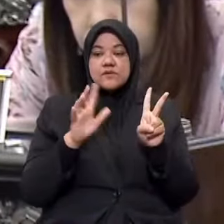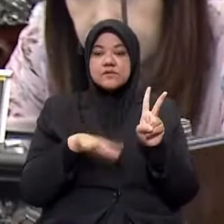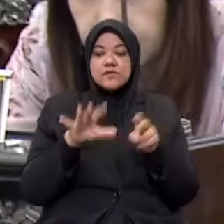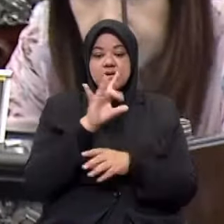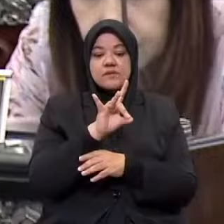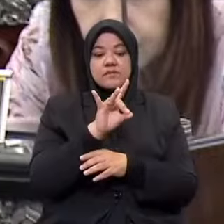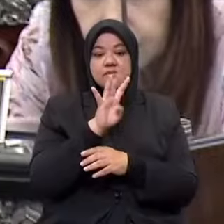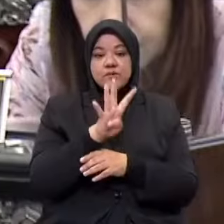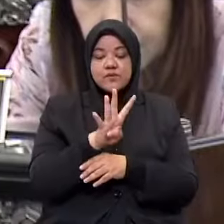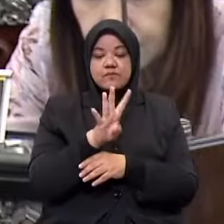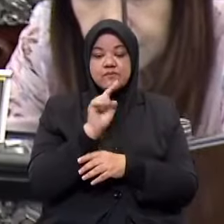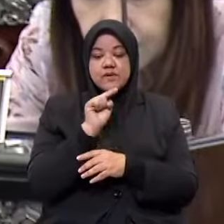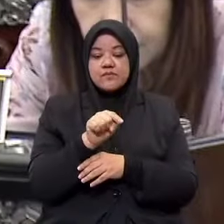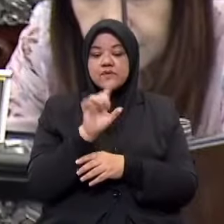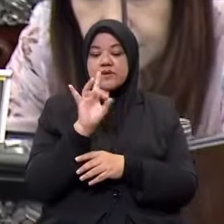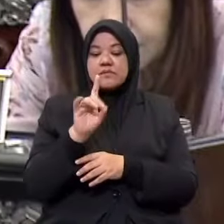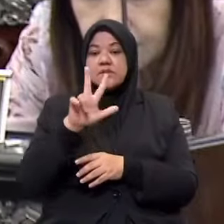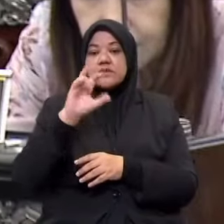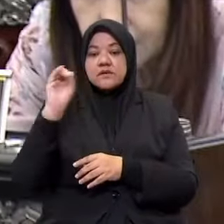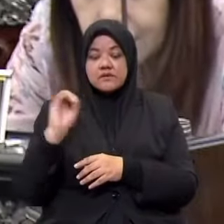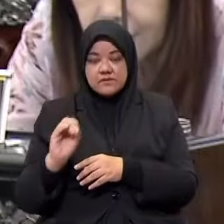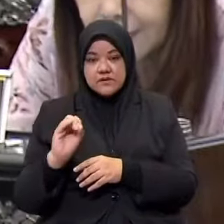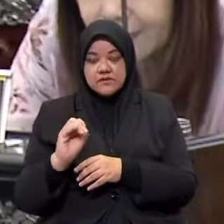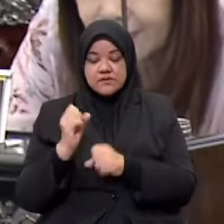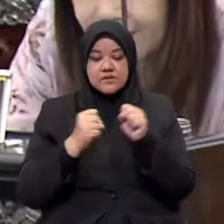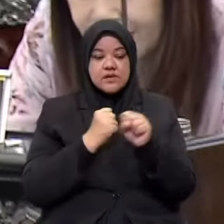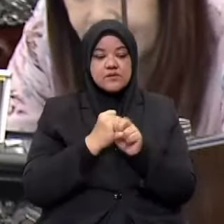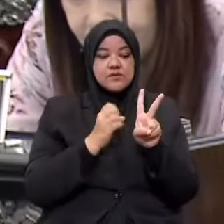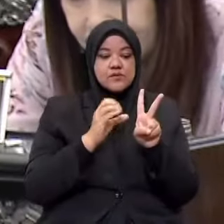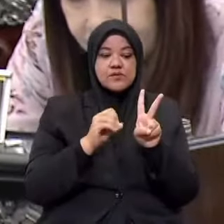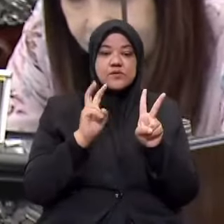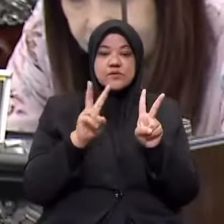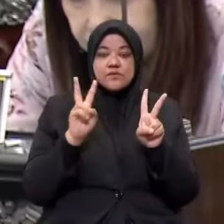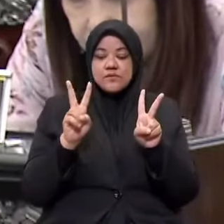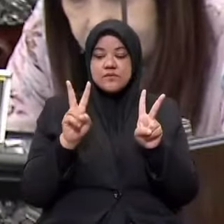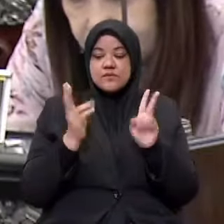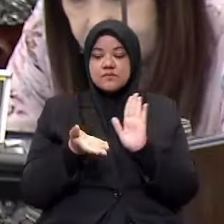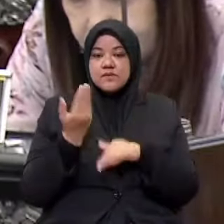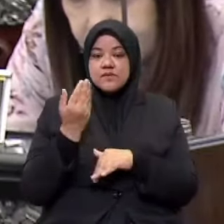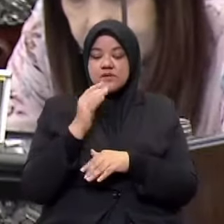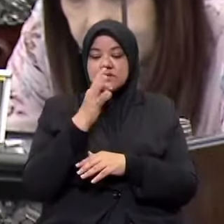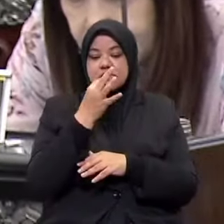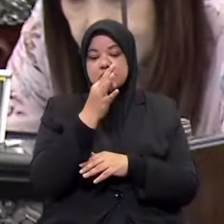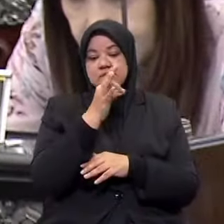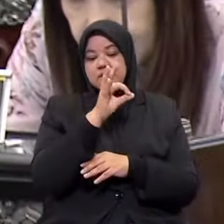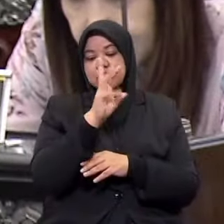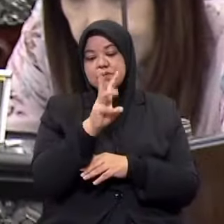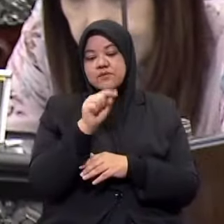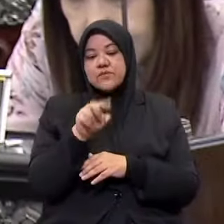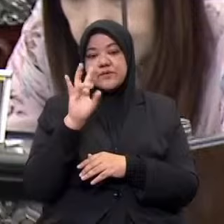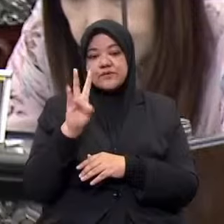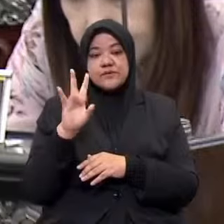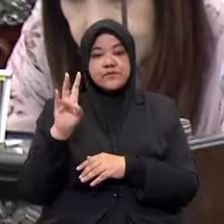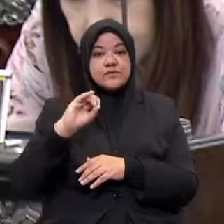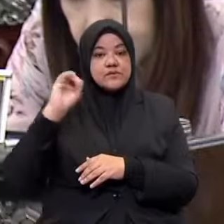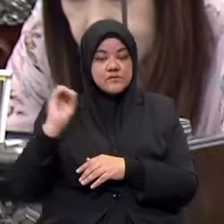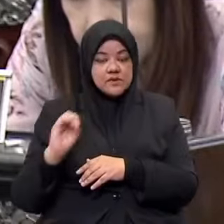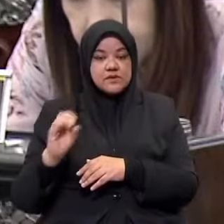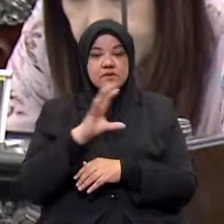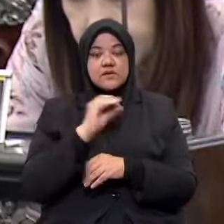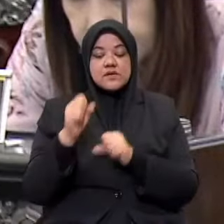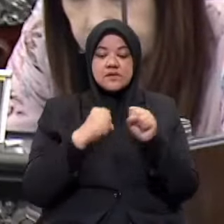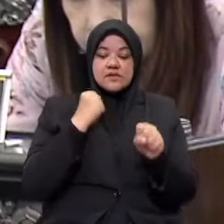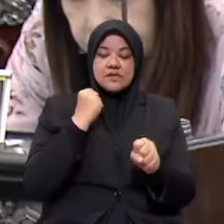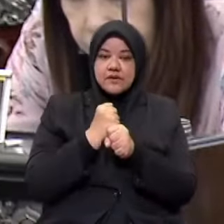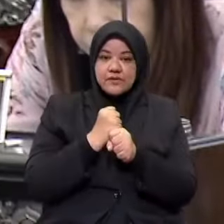sebanyak 84.83% Tahun 2022 meningkat sebanyak 96.7 7%